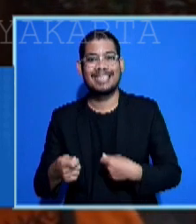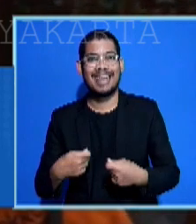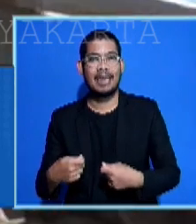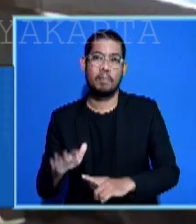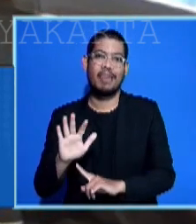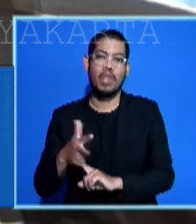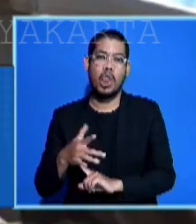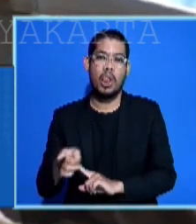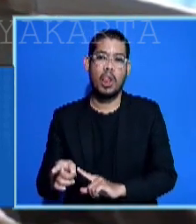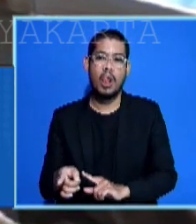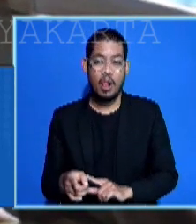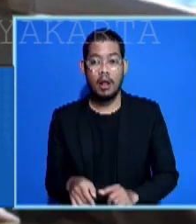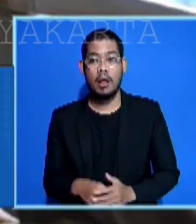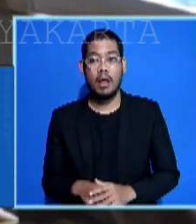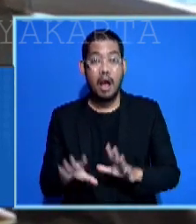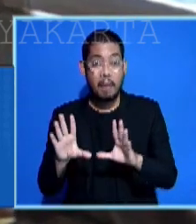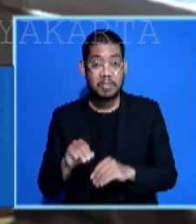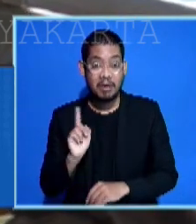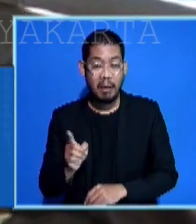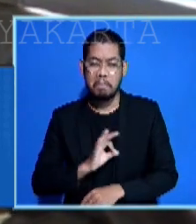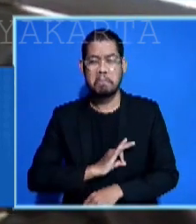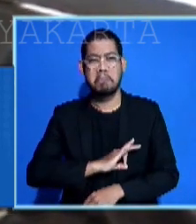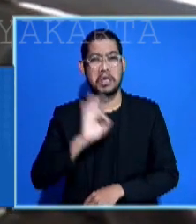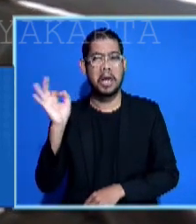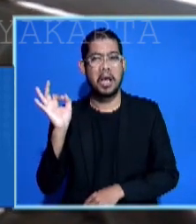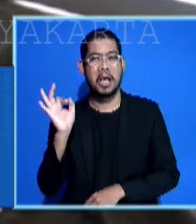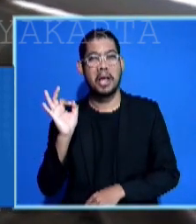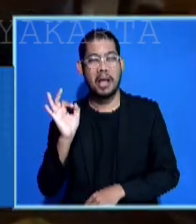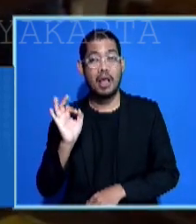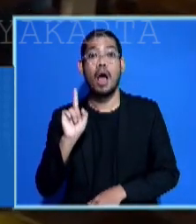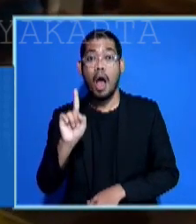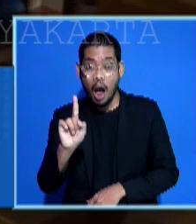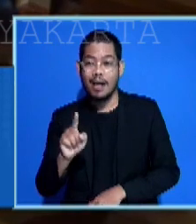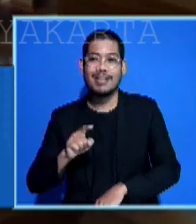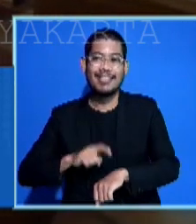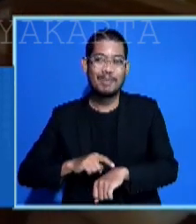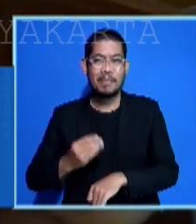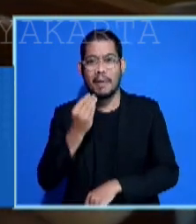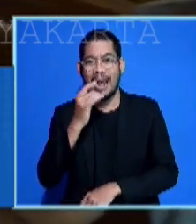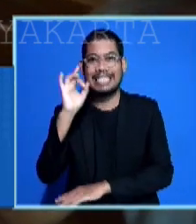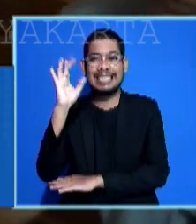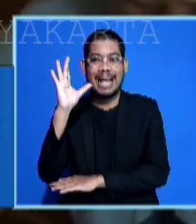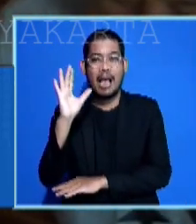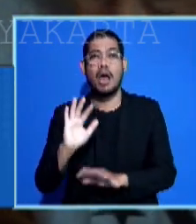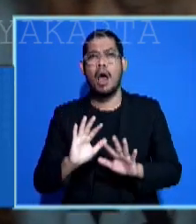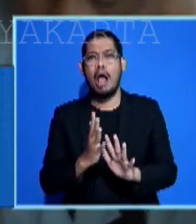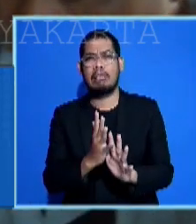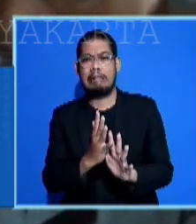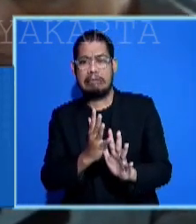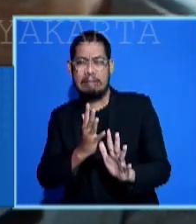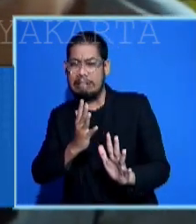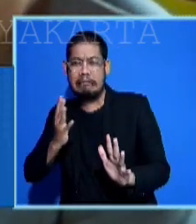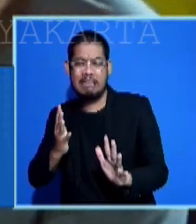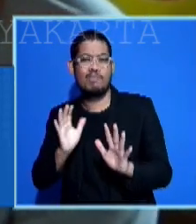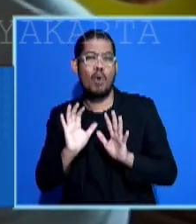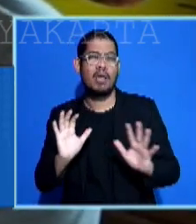tongseng ini gak pernah sepi pengunjung, apalagi pas jam makan siang. Widih, antrinya bejibun. Gimana